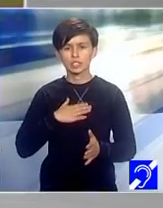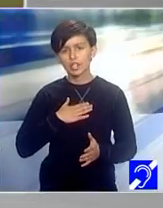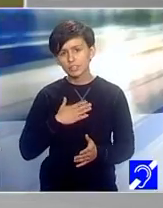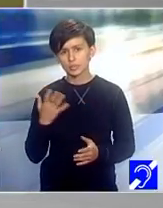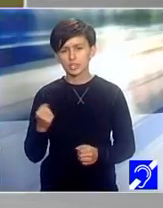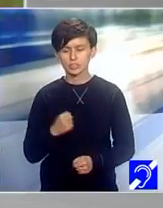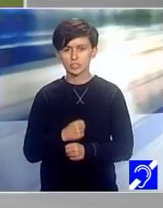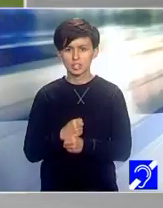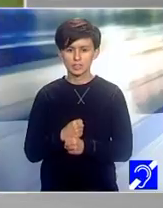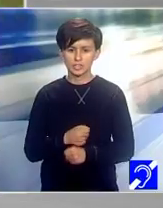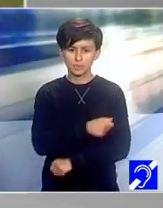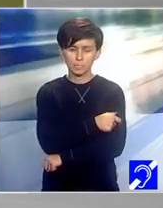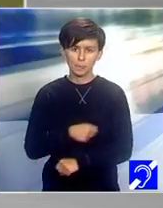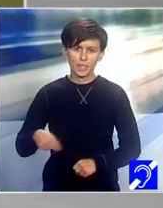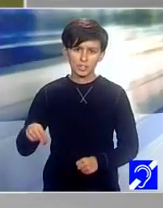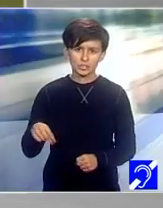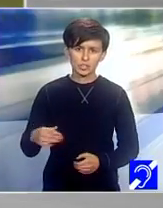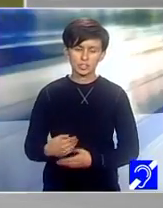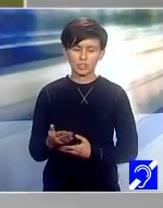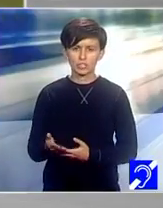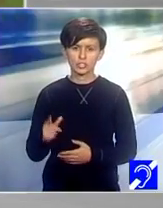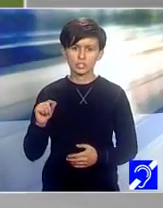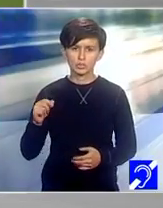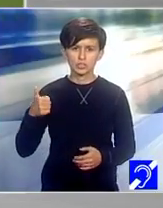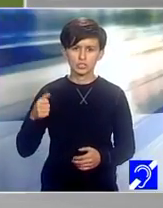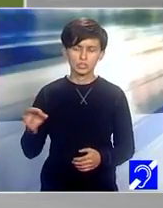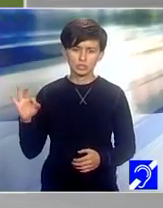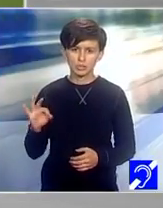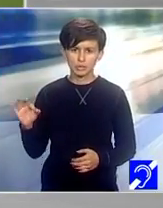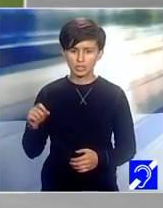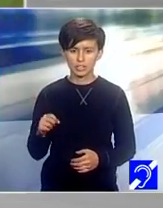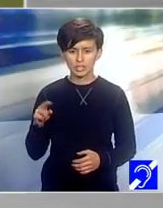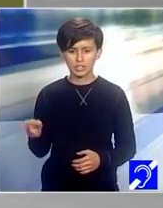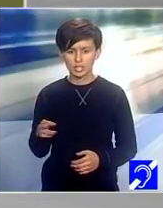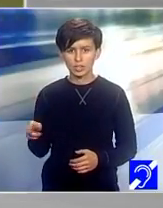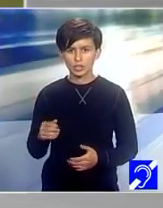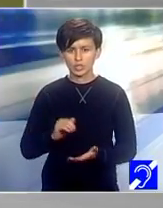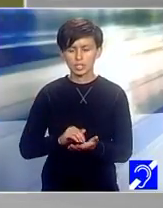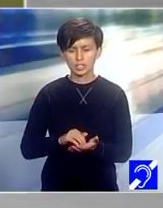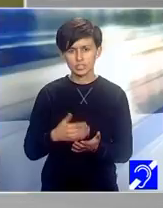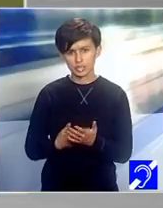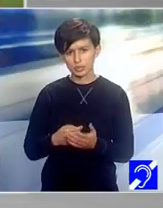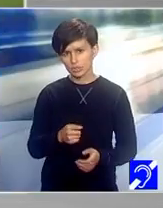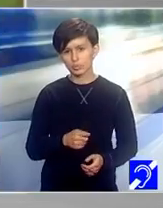și Consiliul Județean au alocat cei 21 de milioane de euro necesari pentru proiectul nostru. În orice caz, chiar dacă am fi